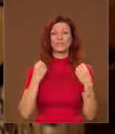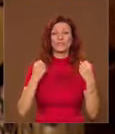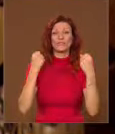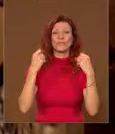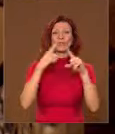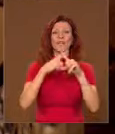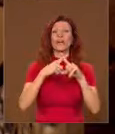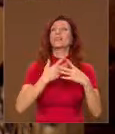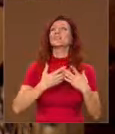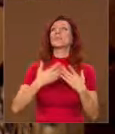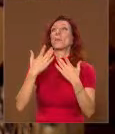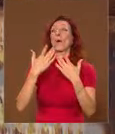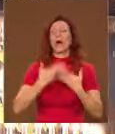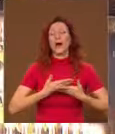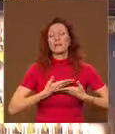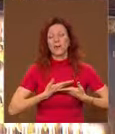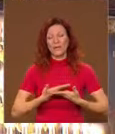Бога да отдаде.